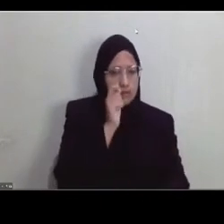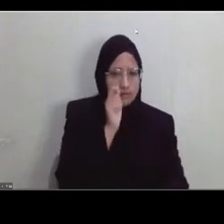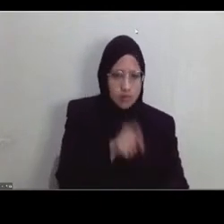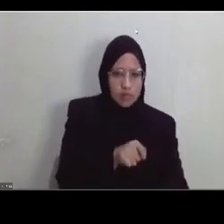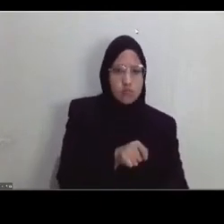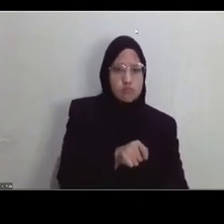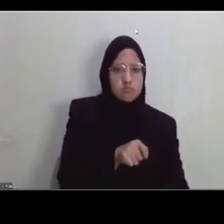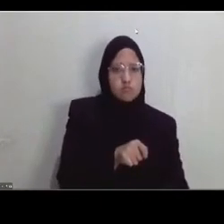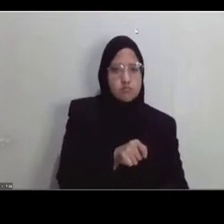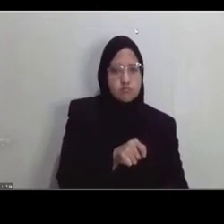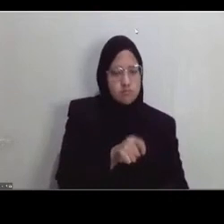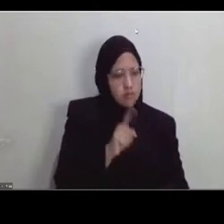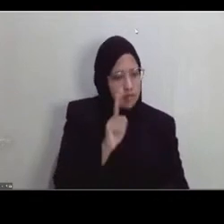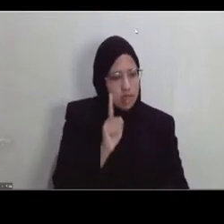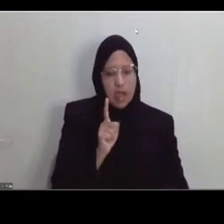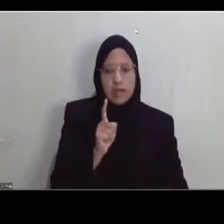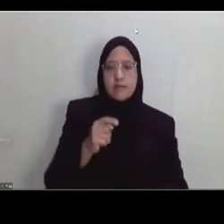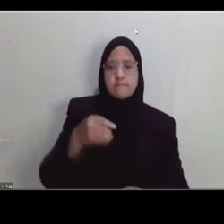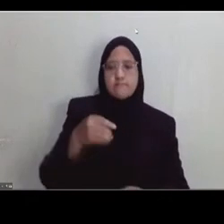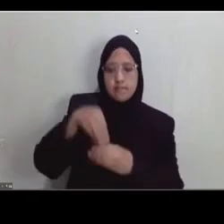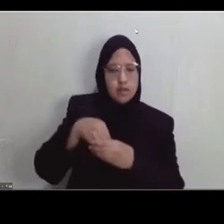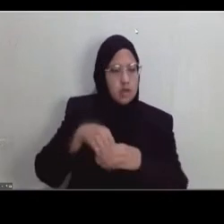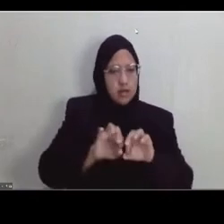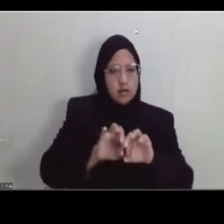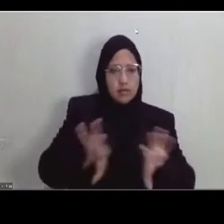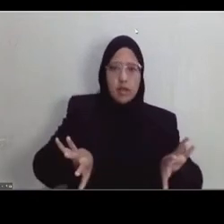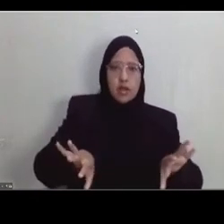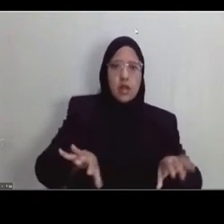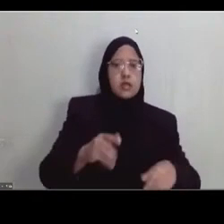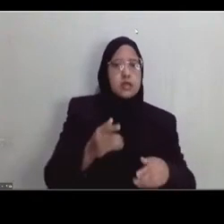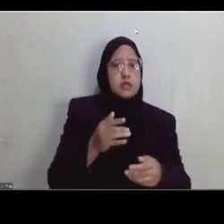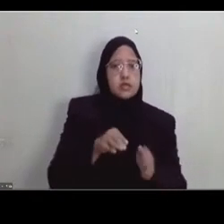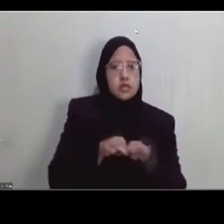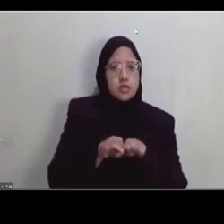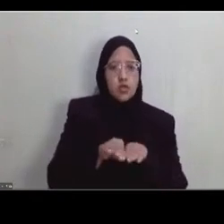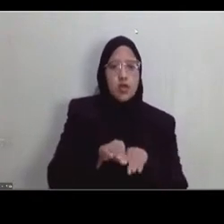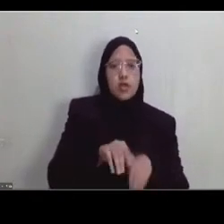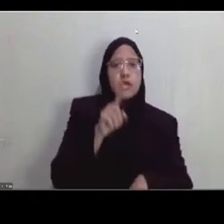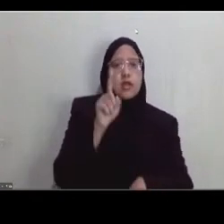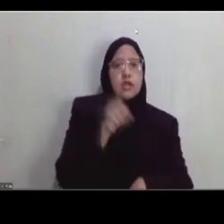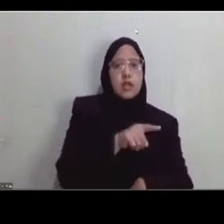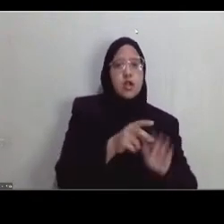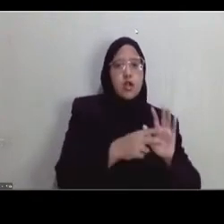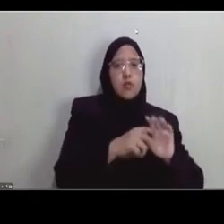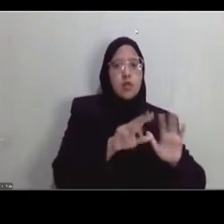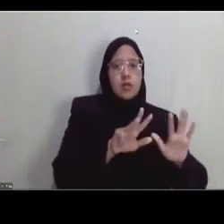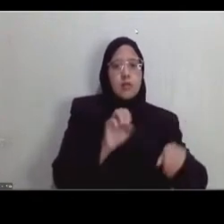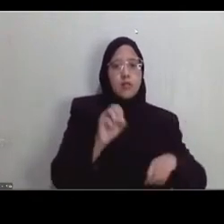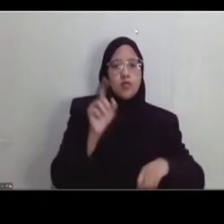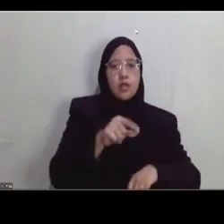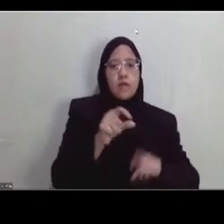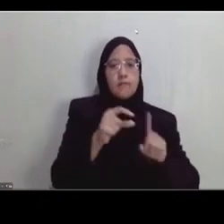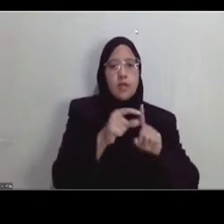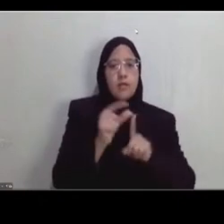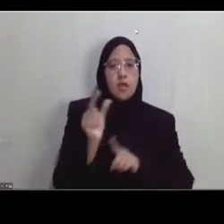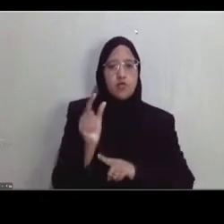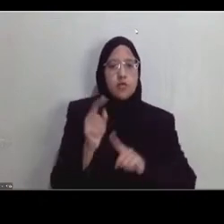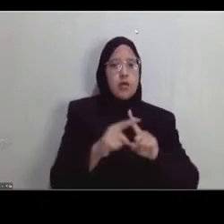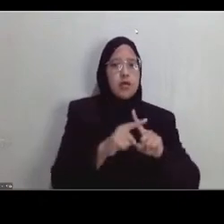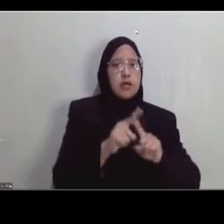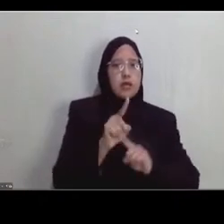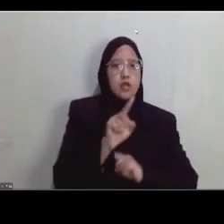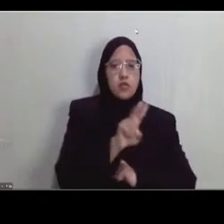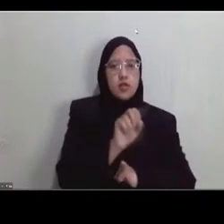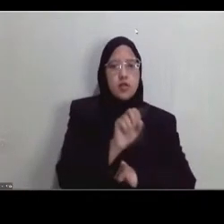diting opinion pada perkara nomor 90/ puu 221/2023 majelis kehormatan